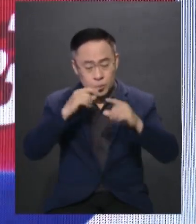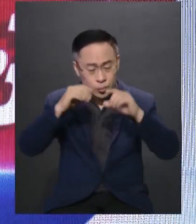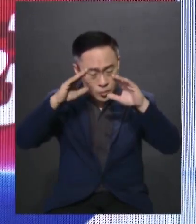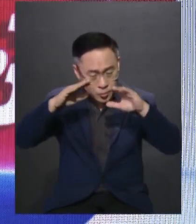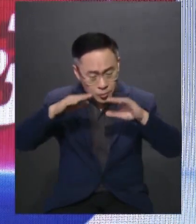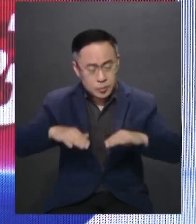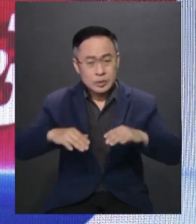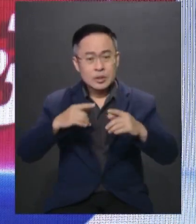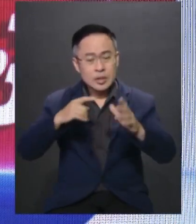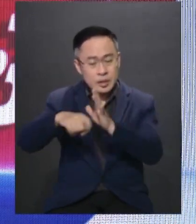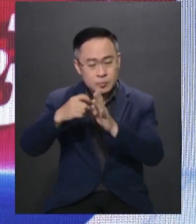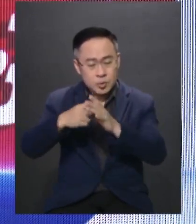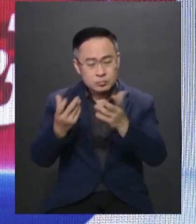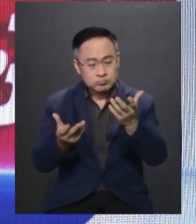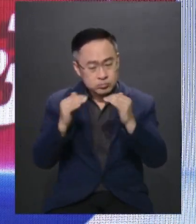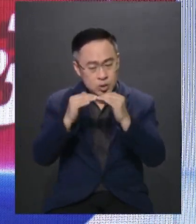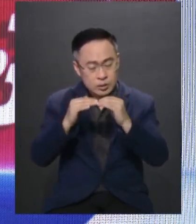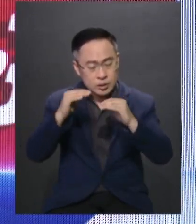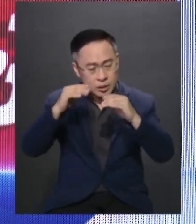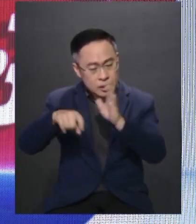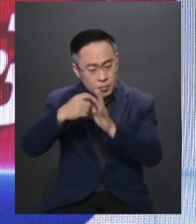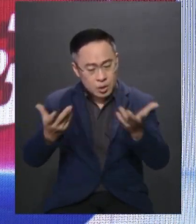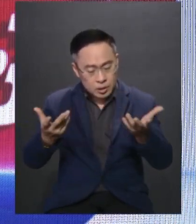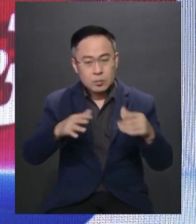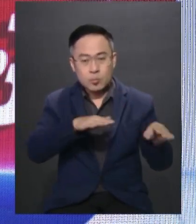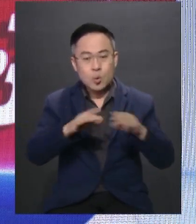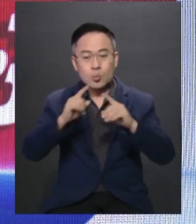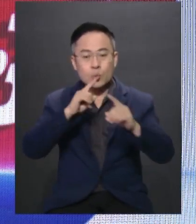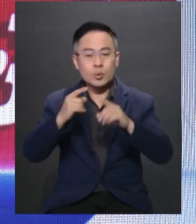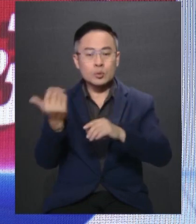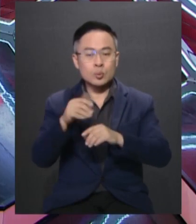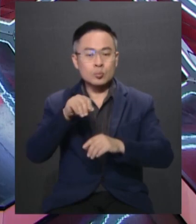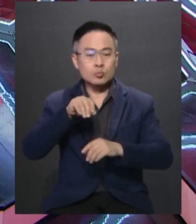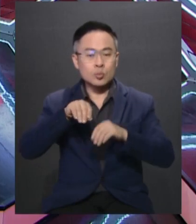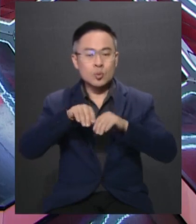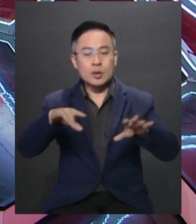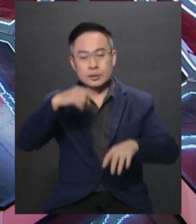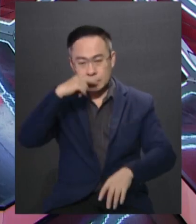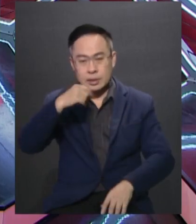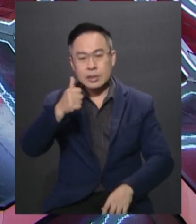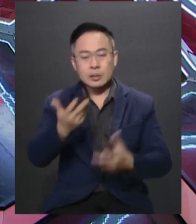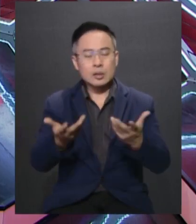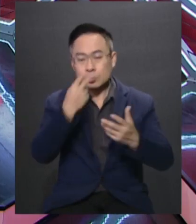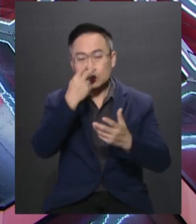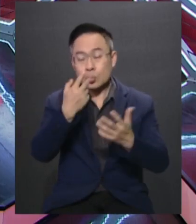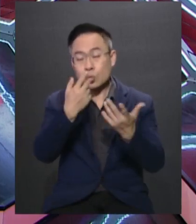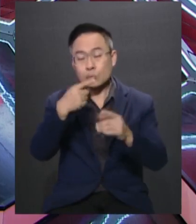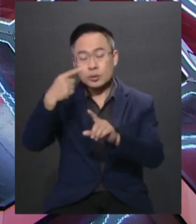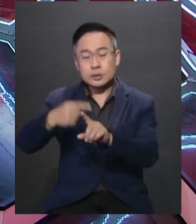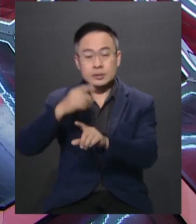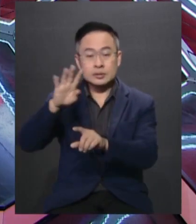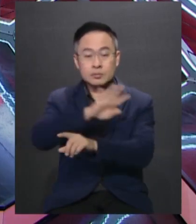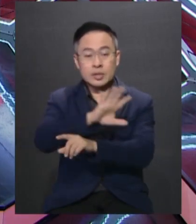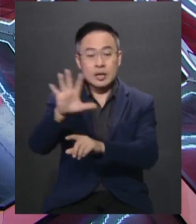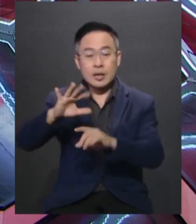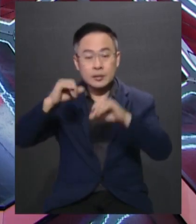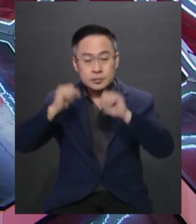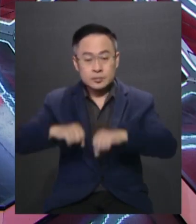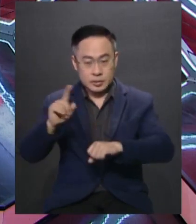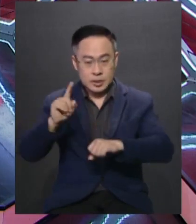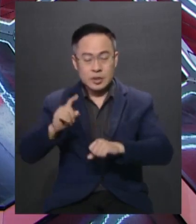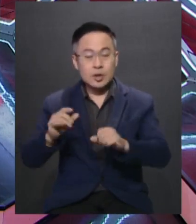ขาเสียสละเขาทำเพื่อชาติทั้งหมดทั้งมวลแล้วแหมมันก็น่าจะให้แฟนกีฬาชาวไทยได้เห็นหน่อยไหมแล้วมันก็ไม่ได้ไกลด้วยนะอยู่กัมพู